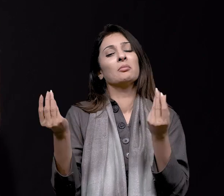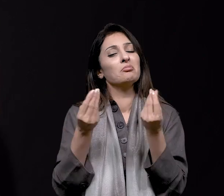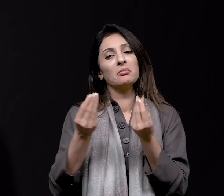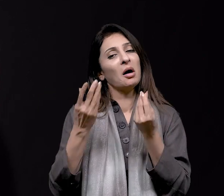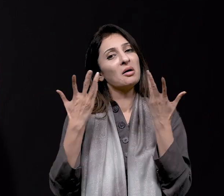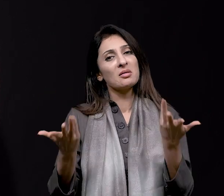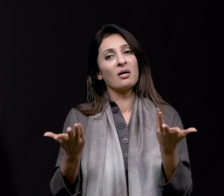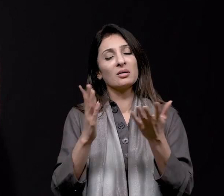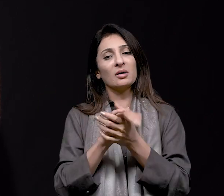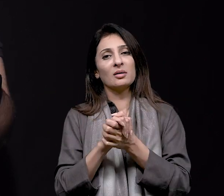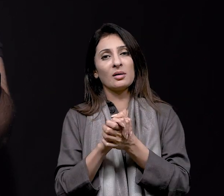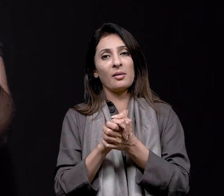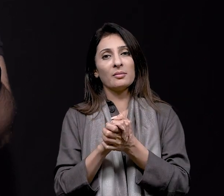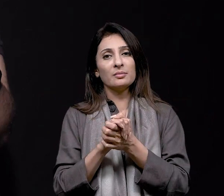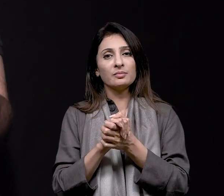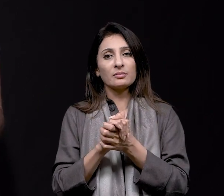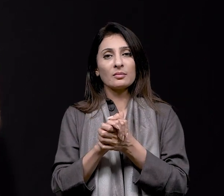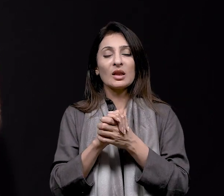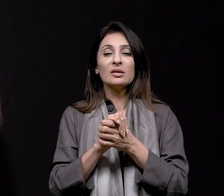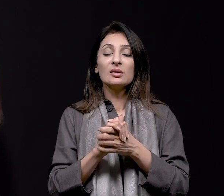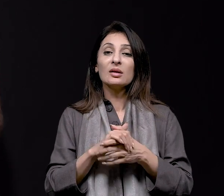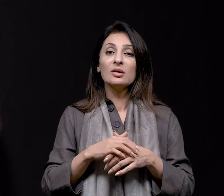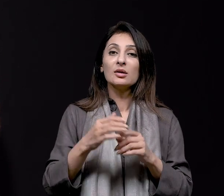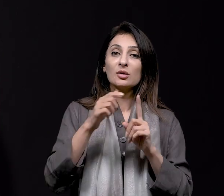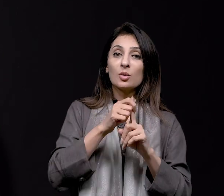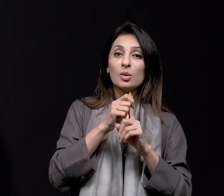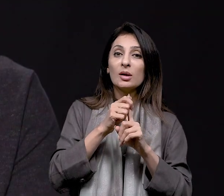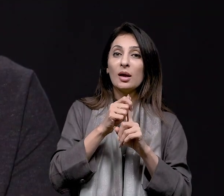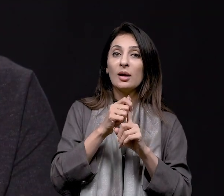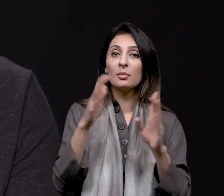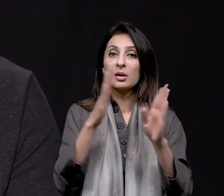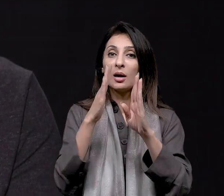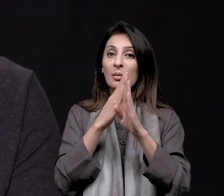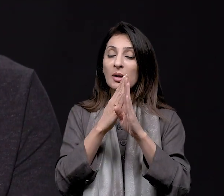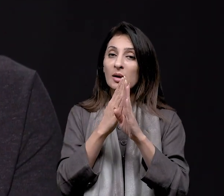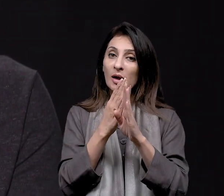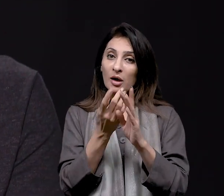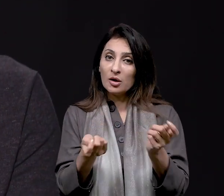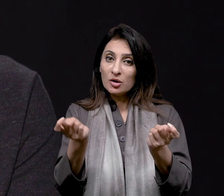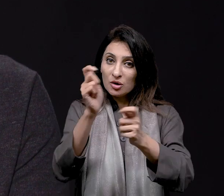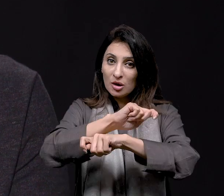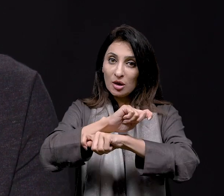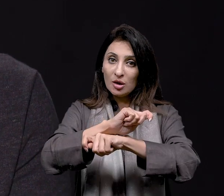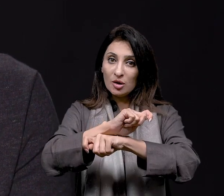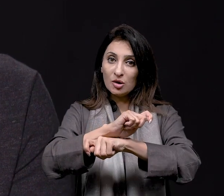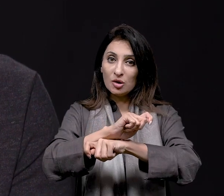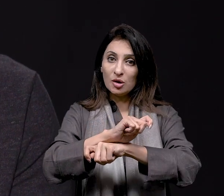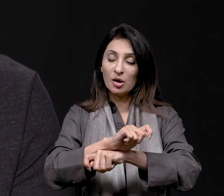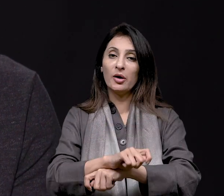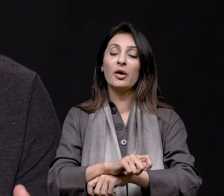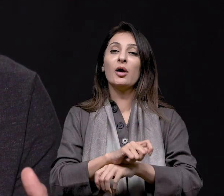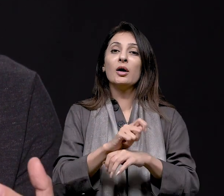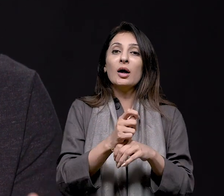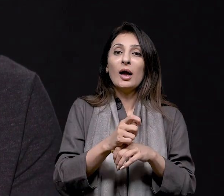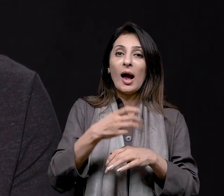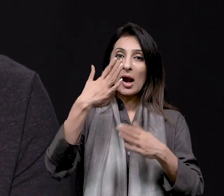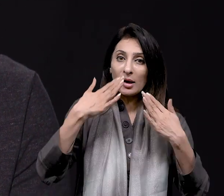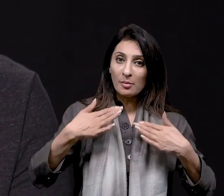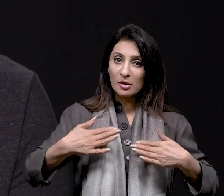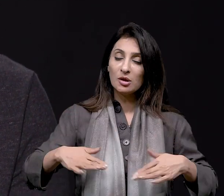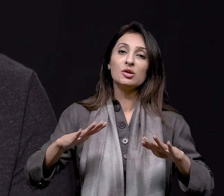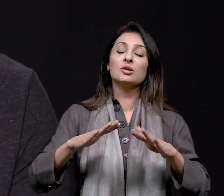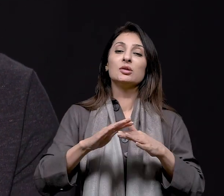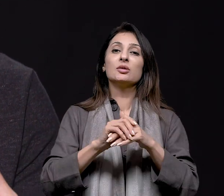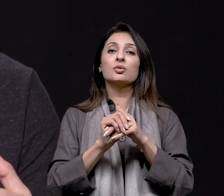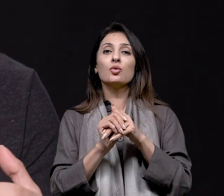چینج اڈیپٹیشن, اینڈ ان کو امپلیمنٹ کرنا اتنا ڈیفیکلٹ نہیں ہے. اس سب کو امپلیمنٹ کرنے کے لیے ہمیں کلائمیٹ چینج اڈیپٹیشن